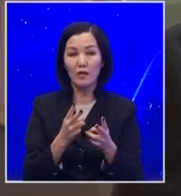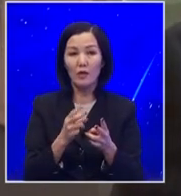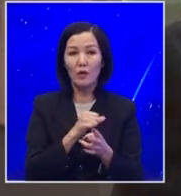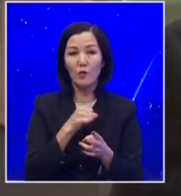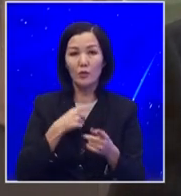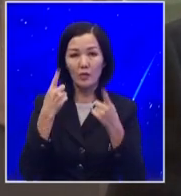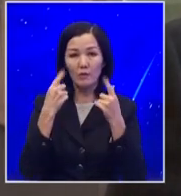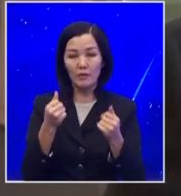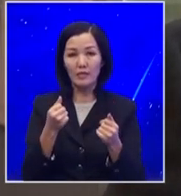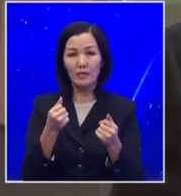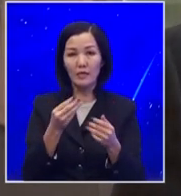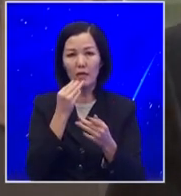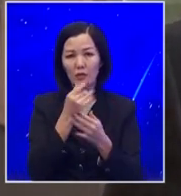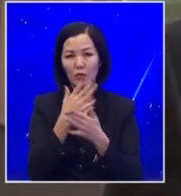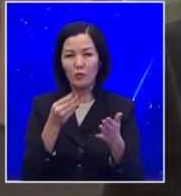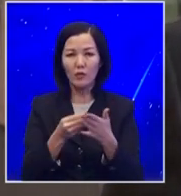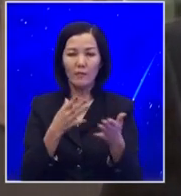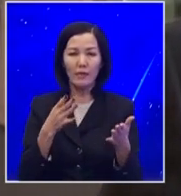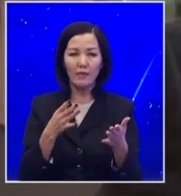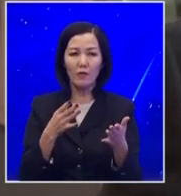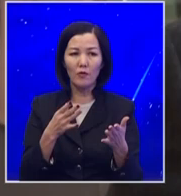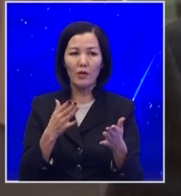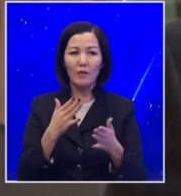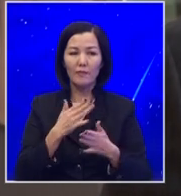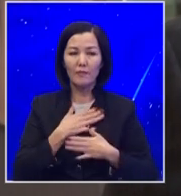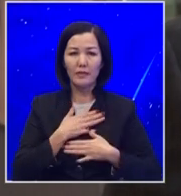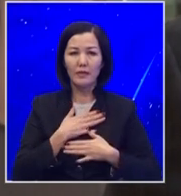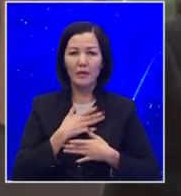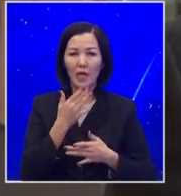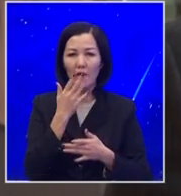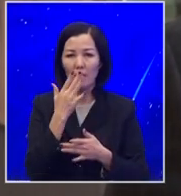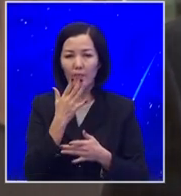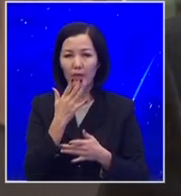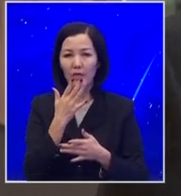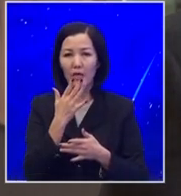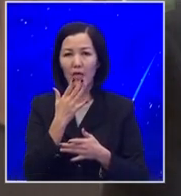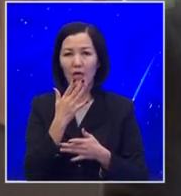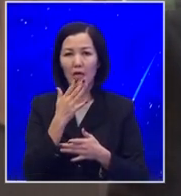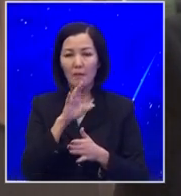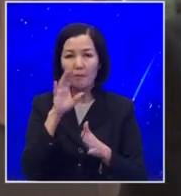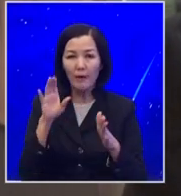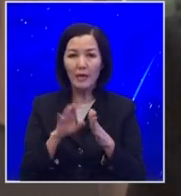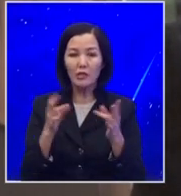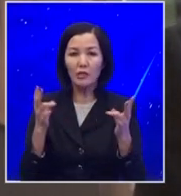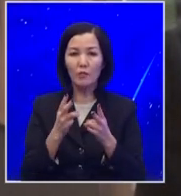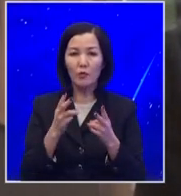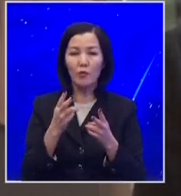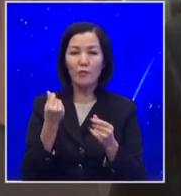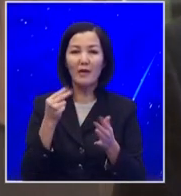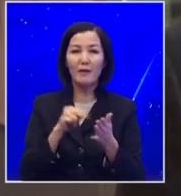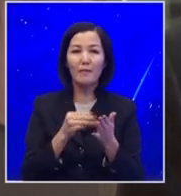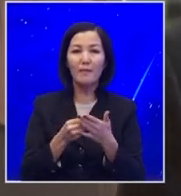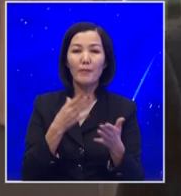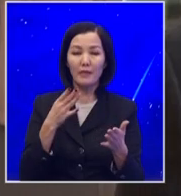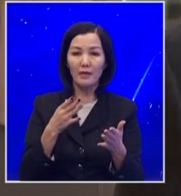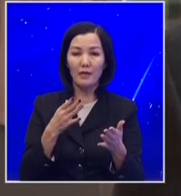білесіз, пандемия кезінде азық-түліктің өсуі ол біздің импортқа тәуелді болып қалуымыздың себебі, өйткені бағаның өсуі.